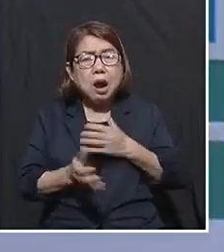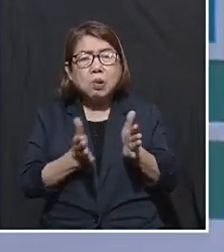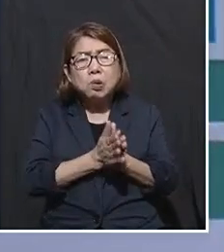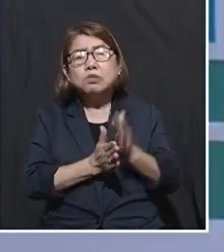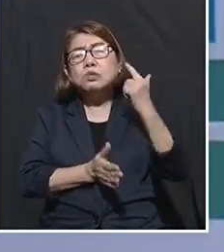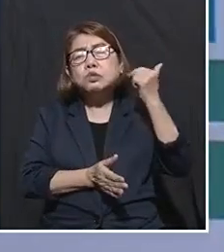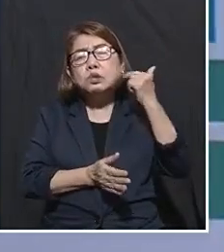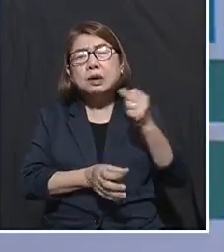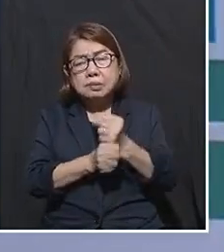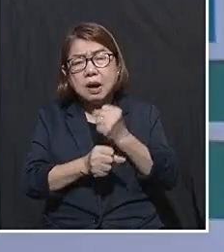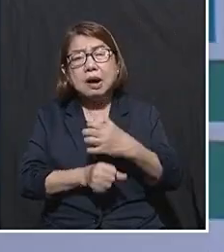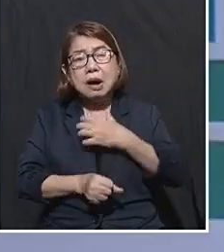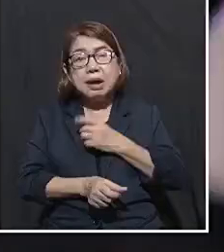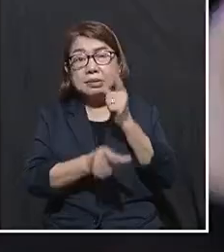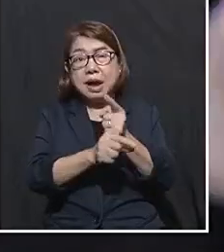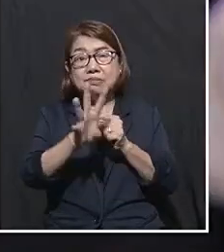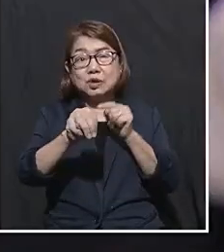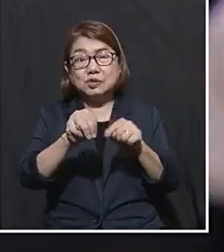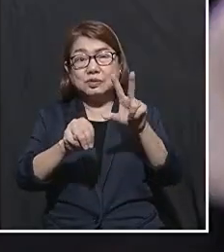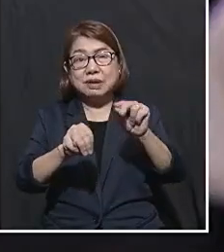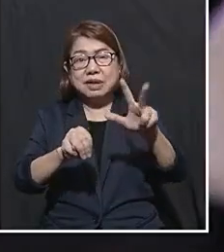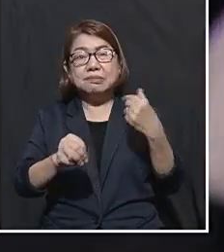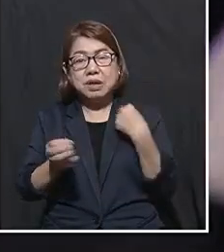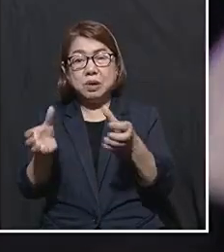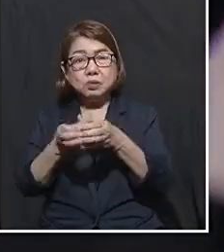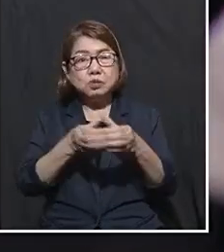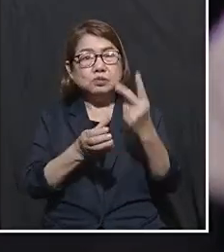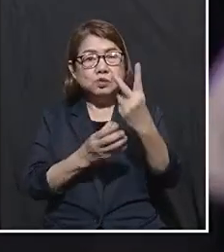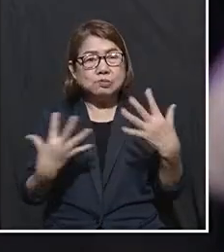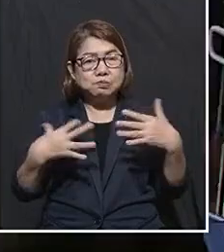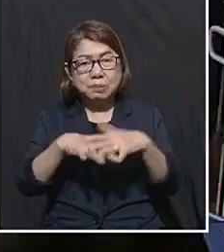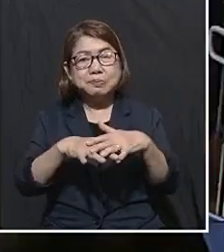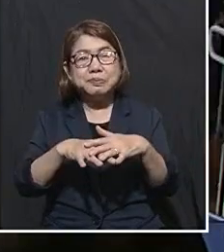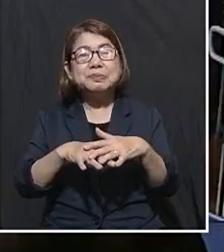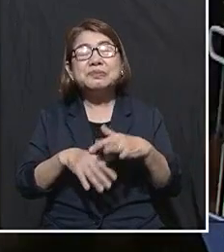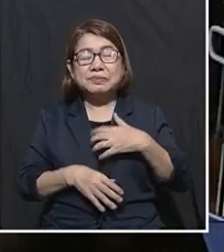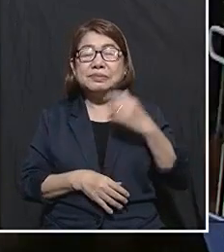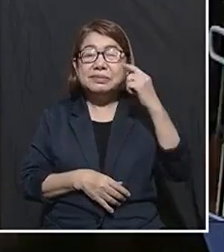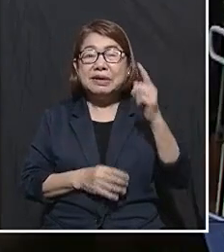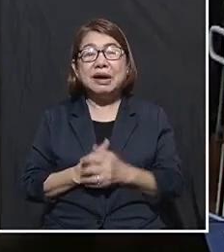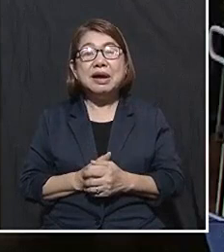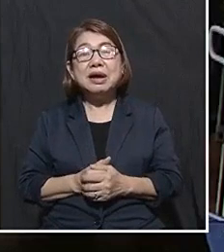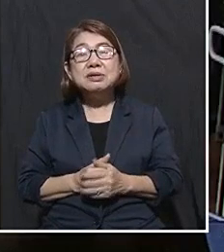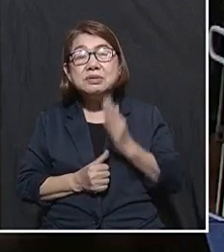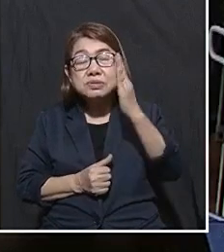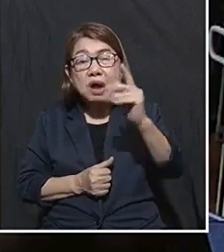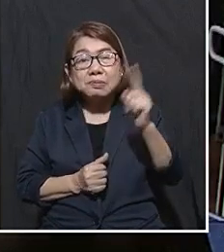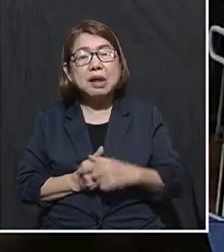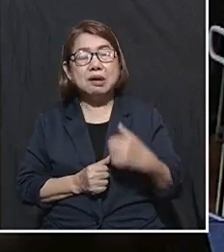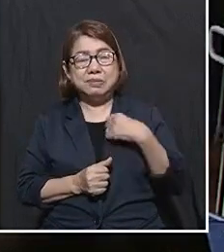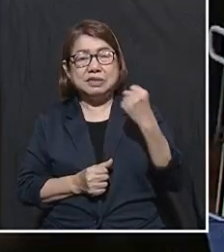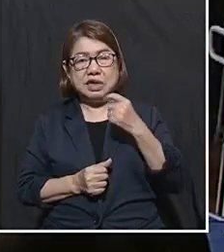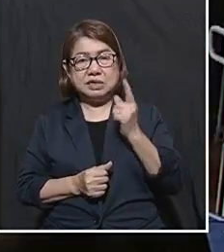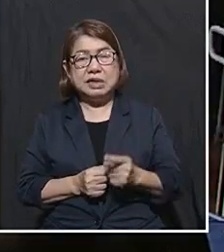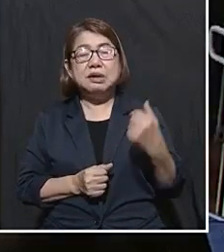รเอกชนผ่านมาตรา33เราจะทำสองกลุ่มนี้มาเจอกันเพื่อเราคิดว่า impact ที่เกิดขึ้นเรามั่นใจอย่าง